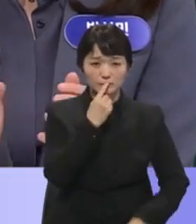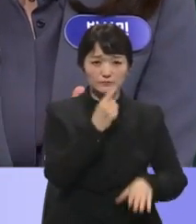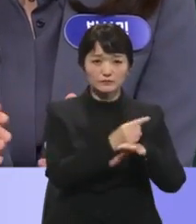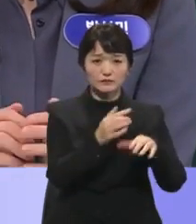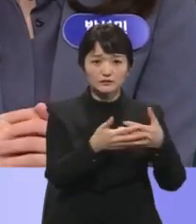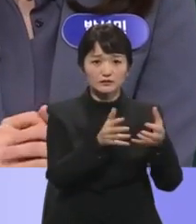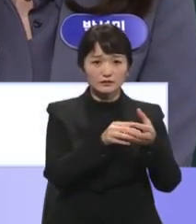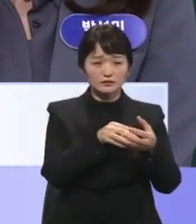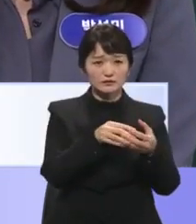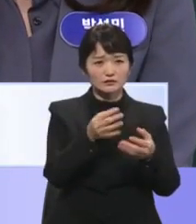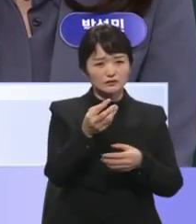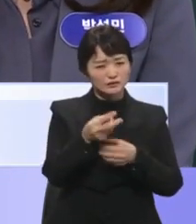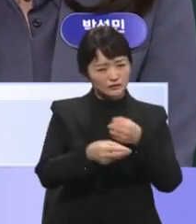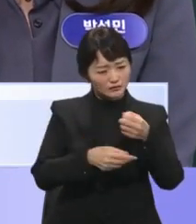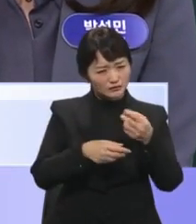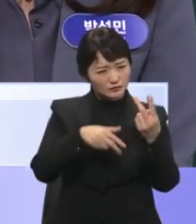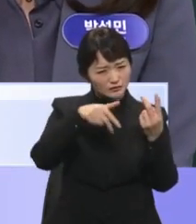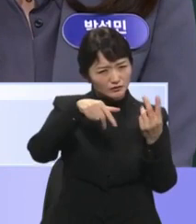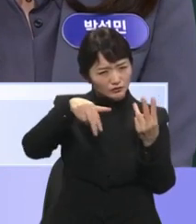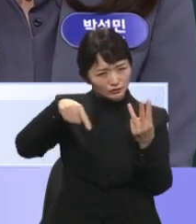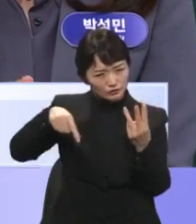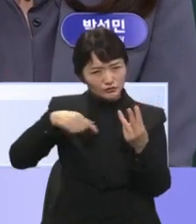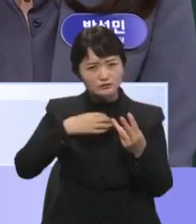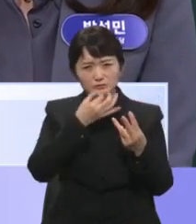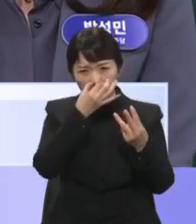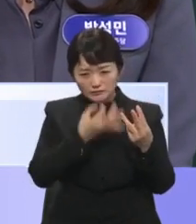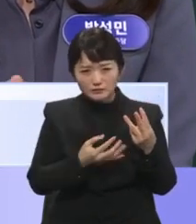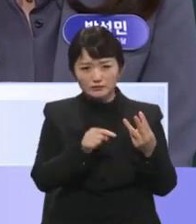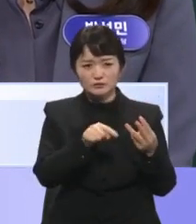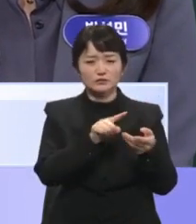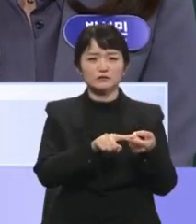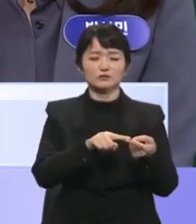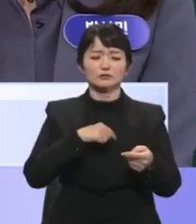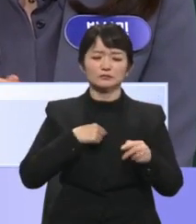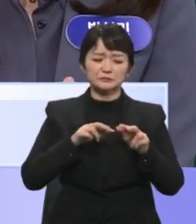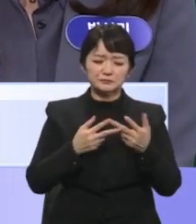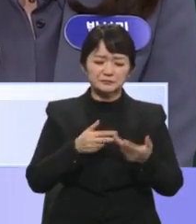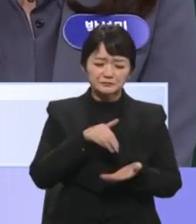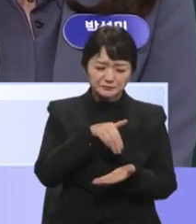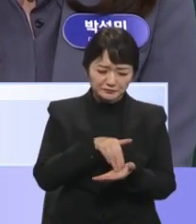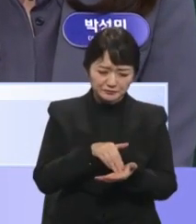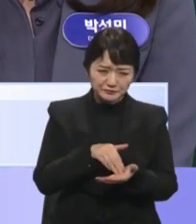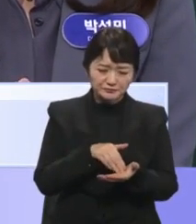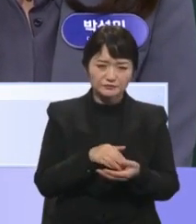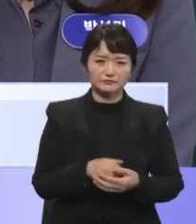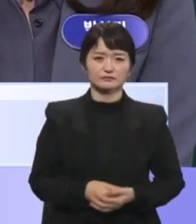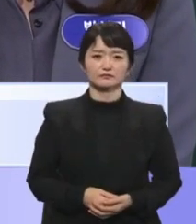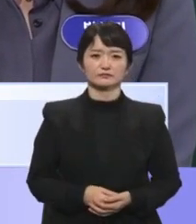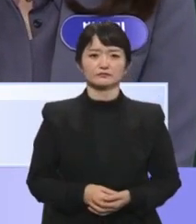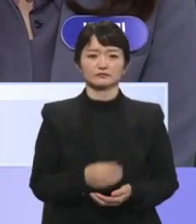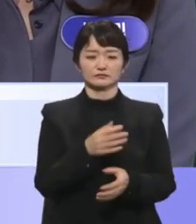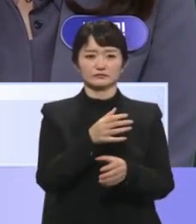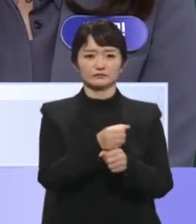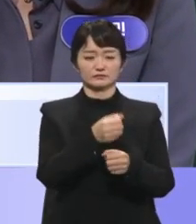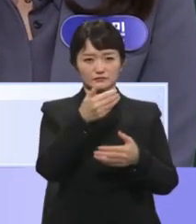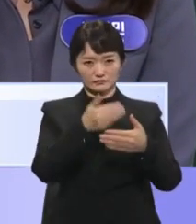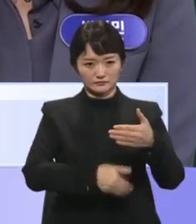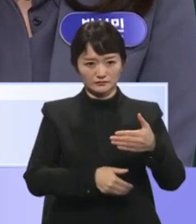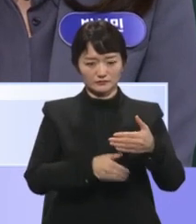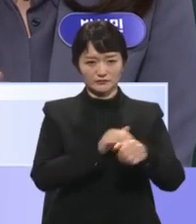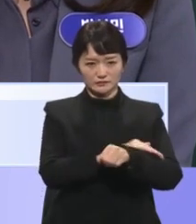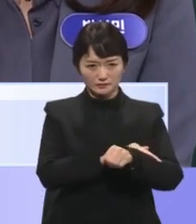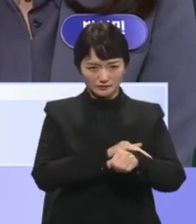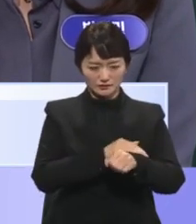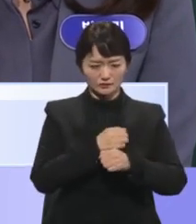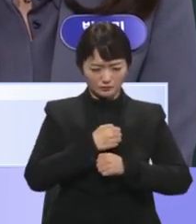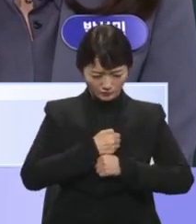굉장히 몇 주간 힘들었어요 여기에 대해서 본인이 자숙하고 반성하고 남은 임기를 그저 좀 묵묵하게 채워나갈 생각을 해야지